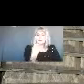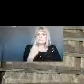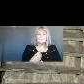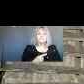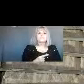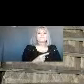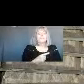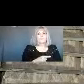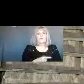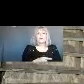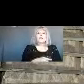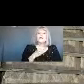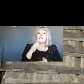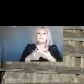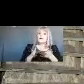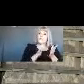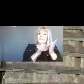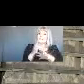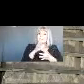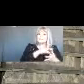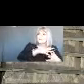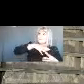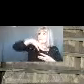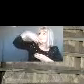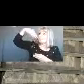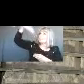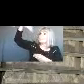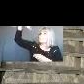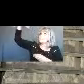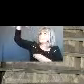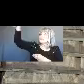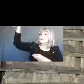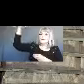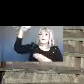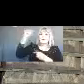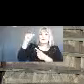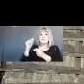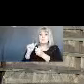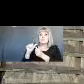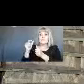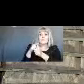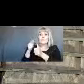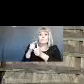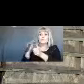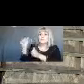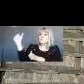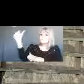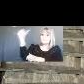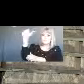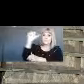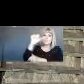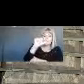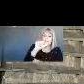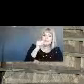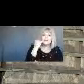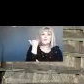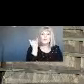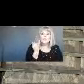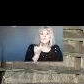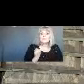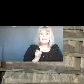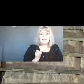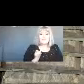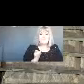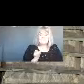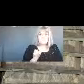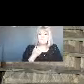elkeen. Nadat Jesus in die hemel opgeneem is, het die apostels teruggekom na Jerusalem toe en daar in die bovertrek